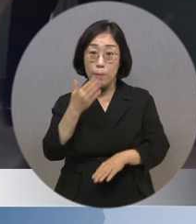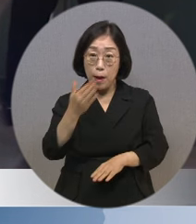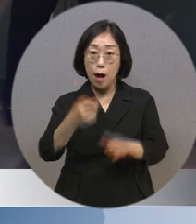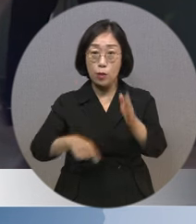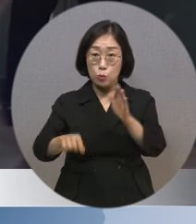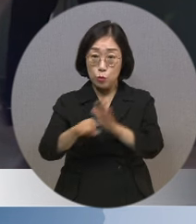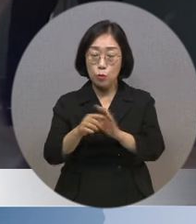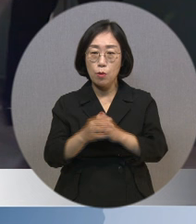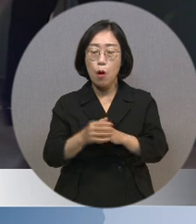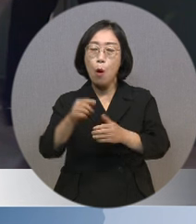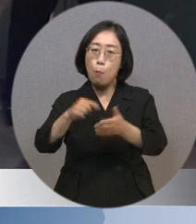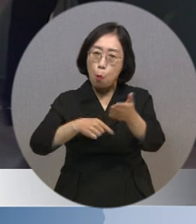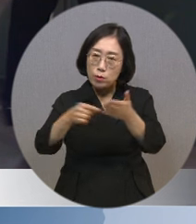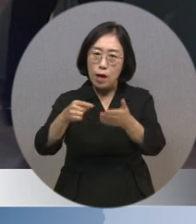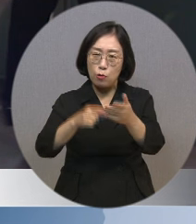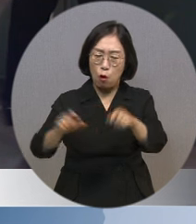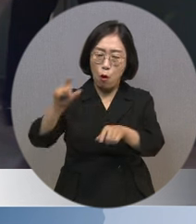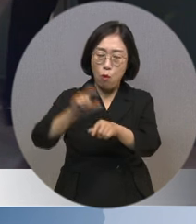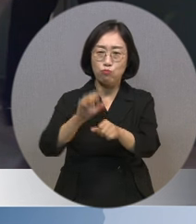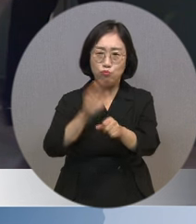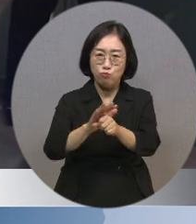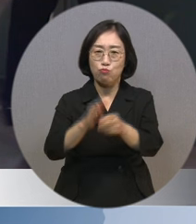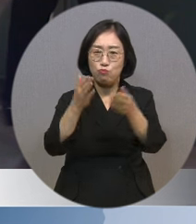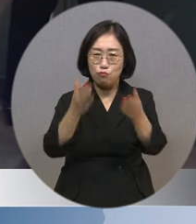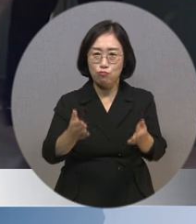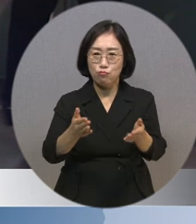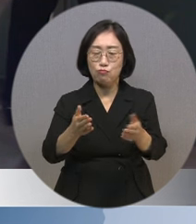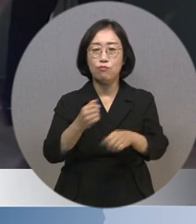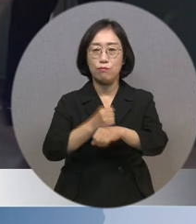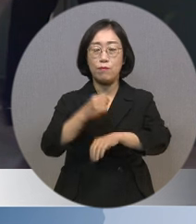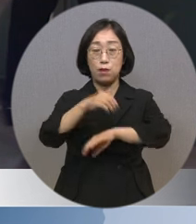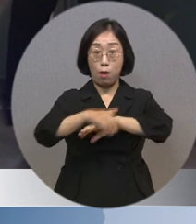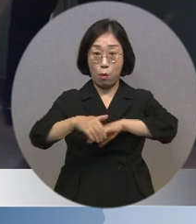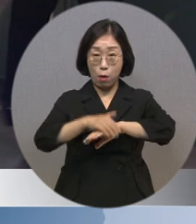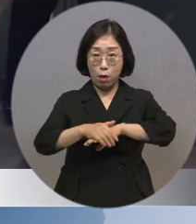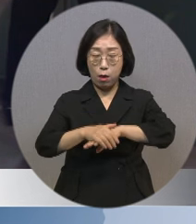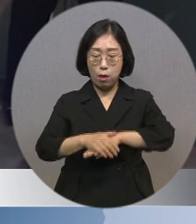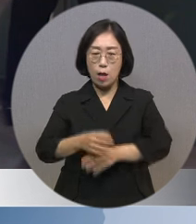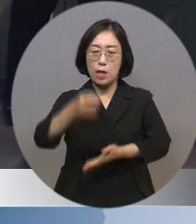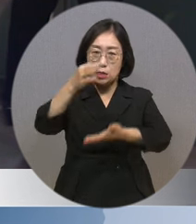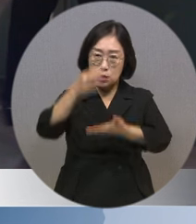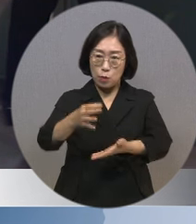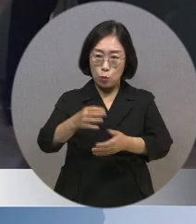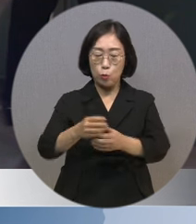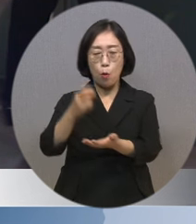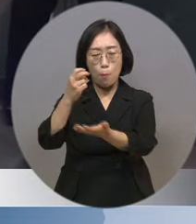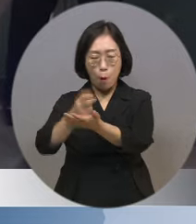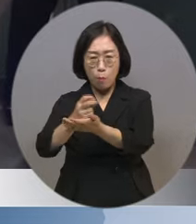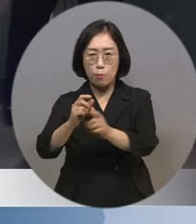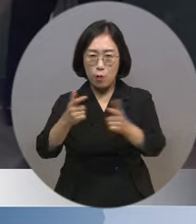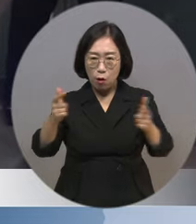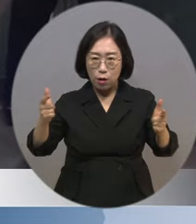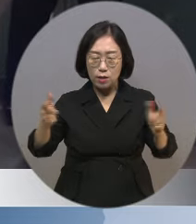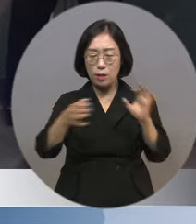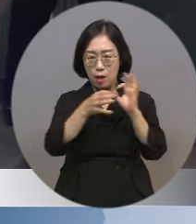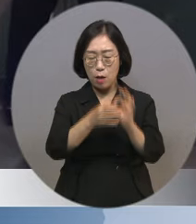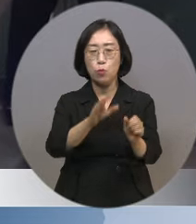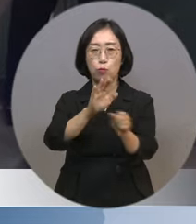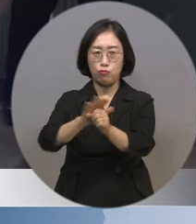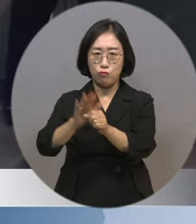진료에 대한 보상을 지속적으로 강화한다는 입장인데요 재정적으로나 제도적으로 지원을 이어나가겠다는